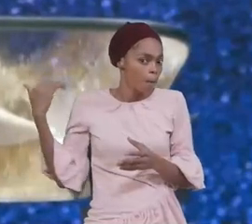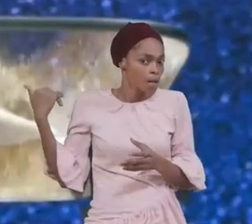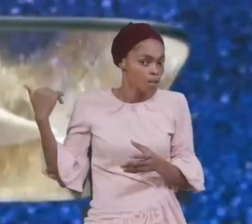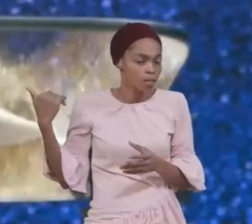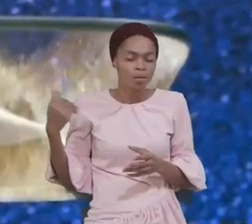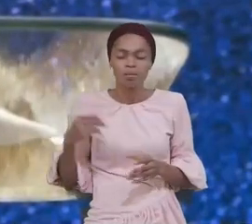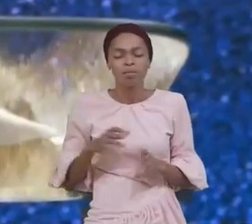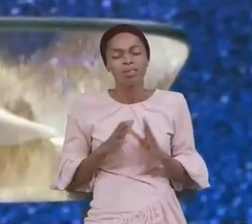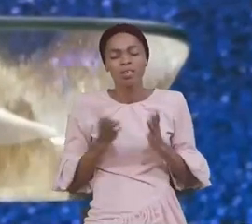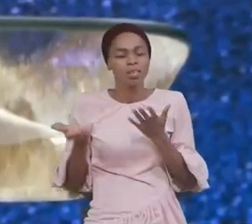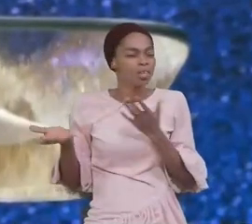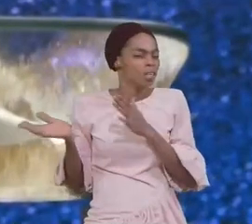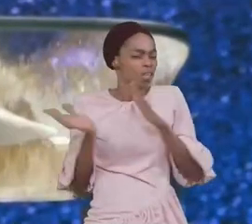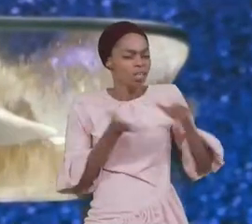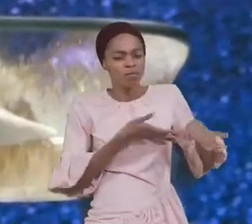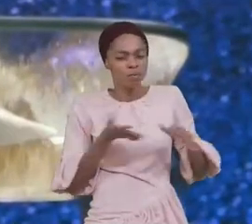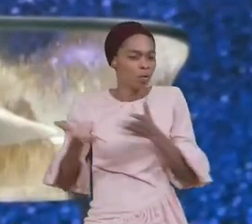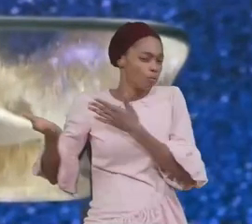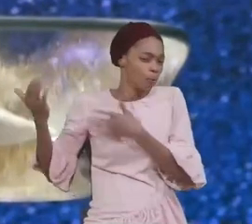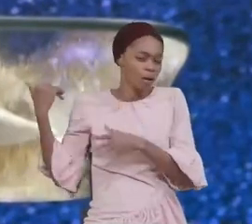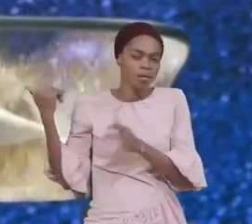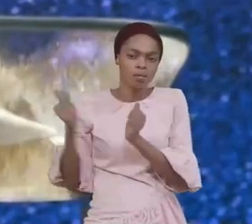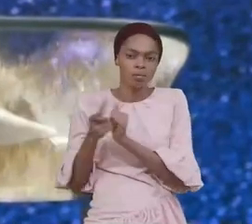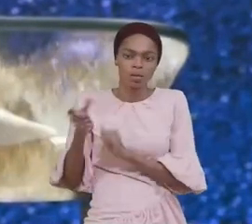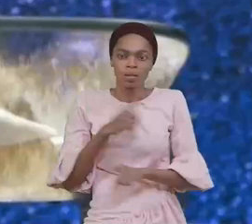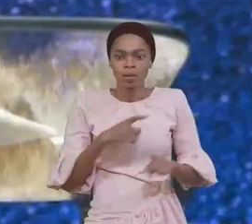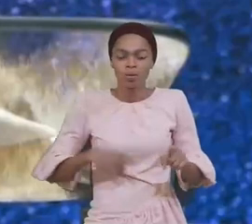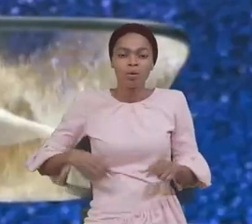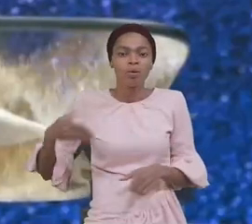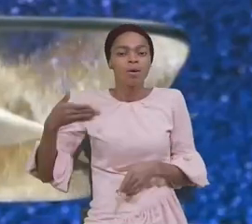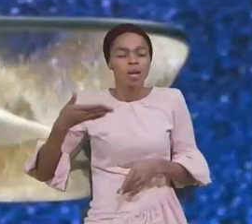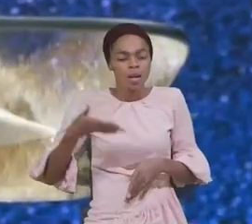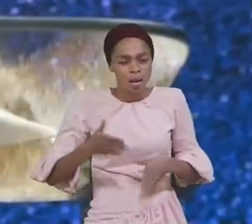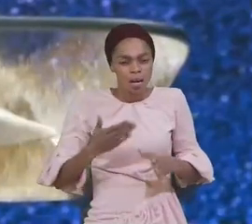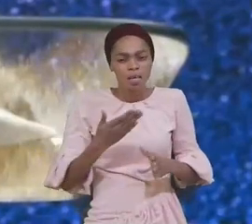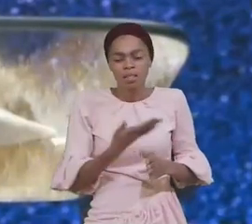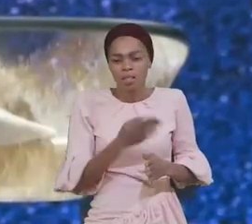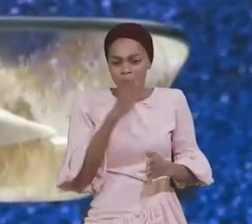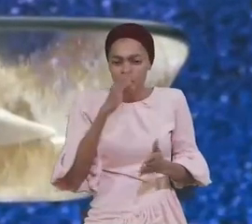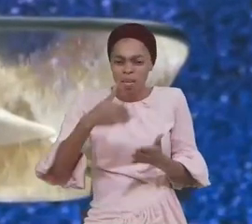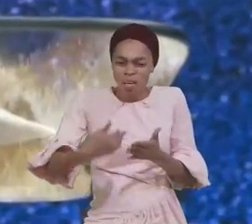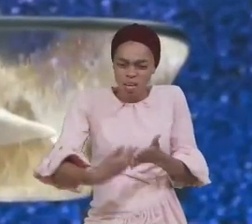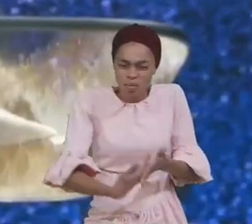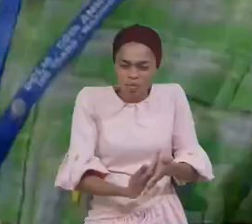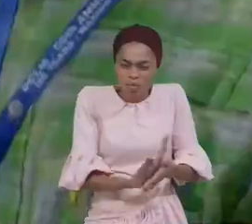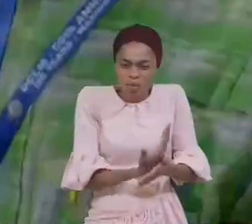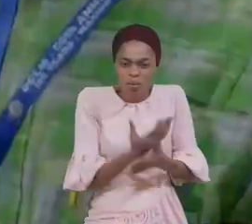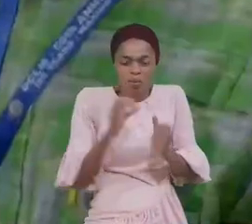Laissez cela avec le Seigneur. Qu'il y ait maintenant une nouvelle consécration.